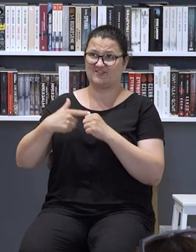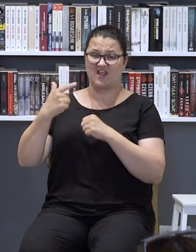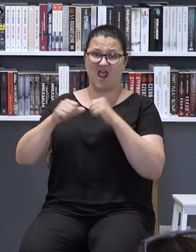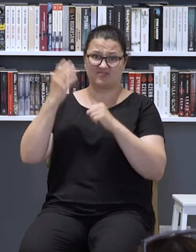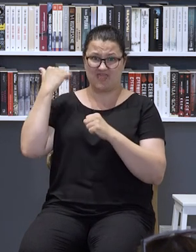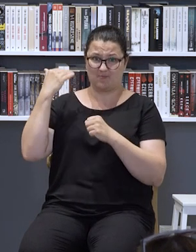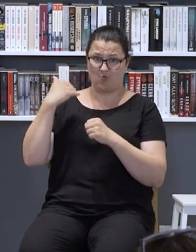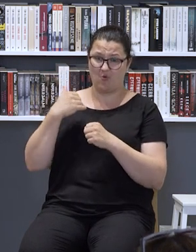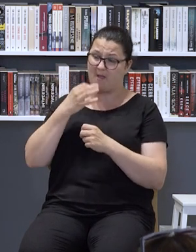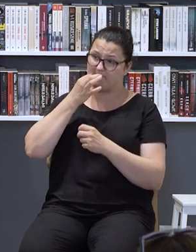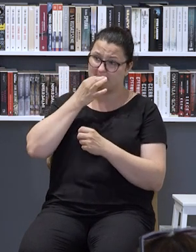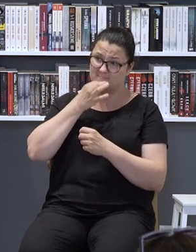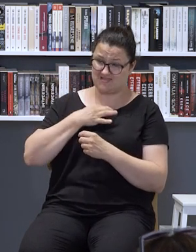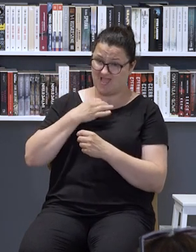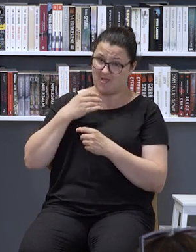coś polecić?